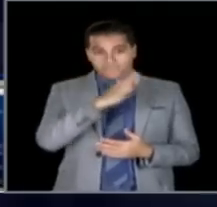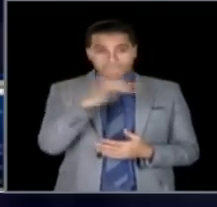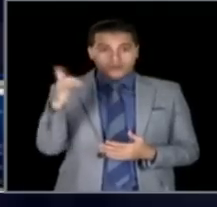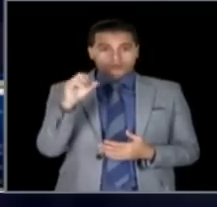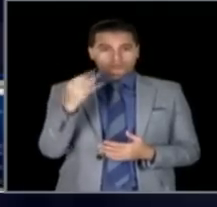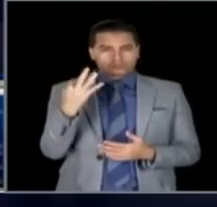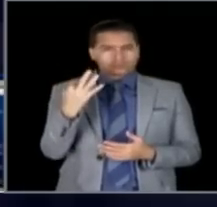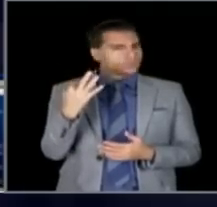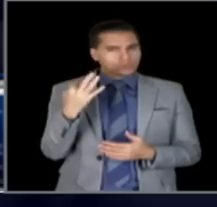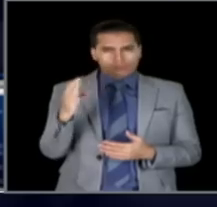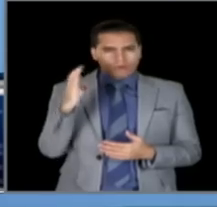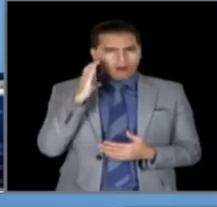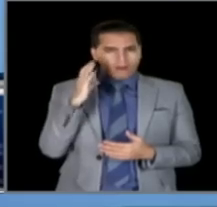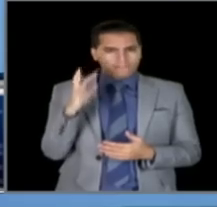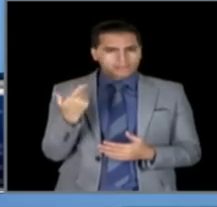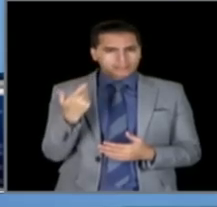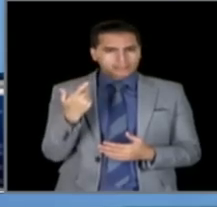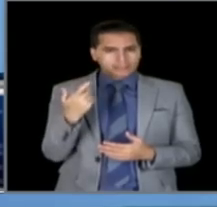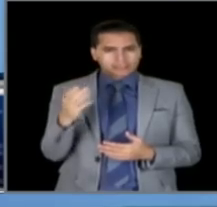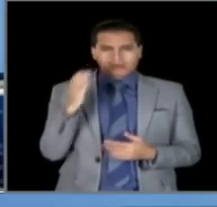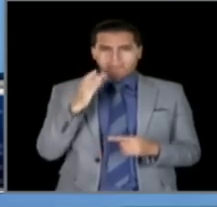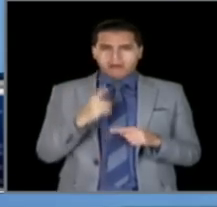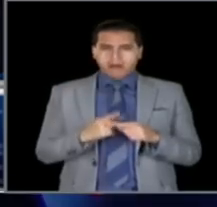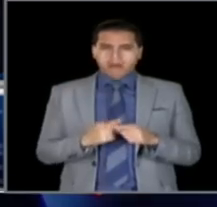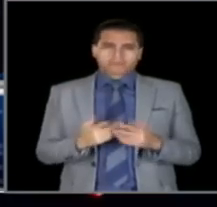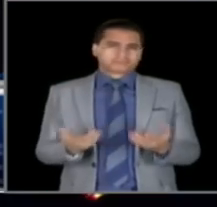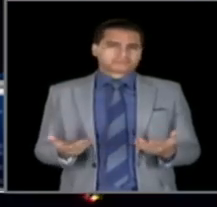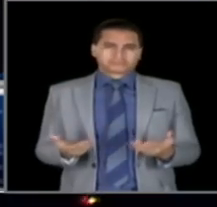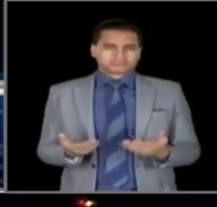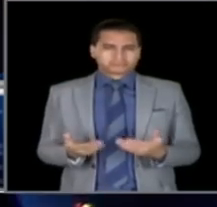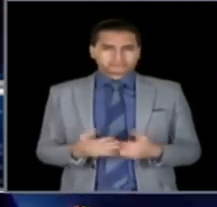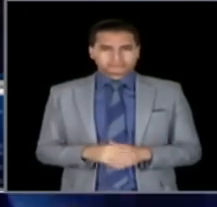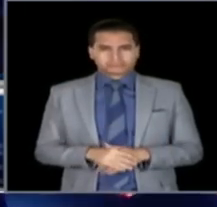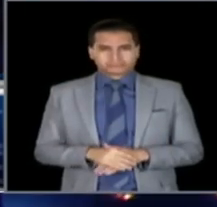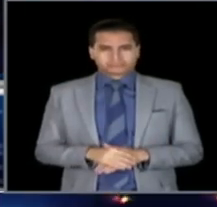3113. جبتي الرقم ده منين؟ إجابة خاطئة.